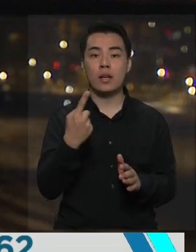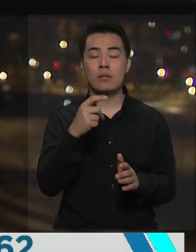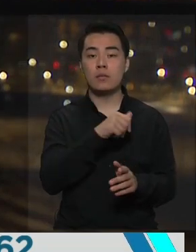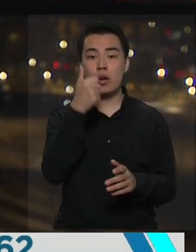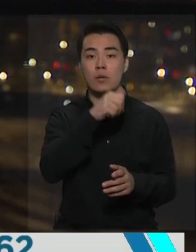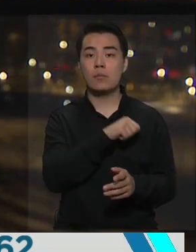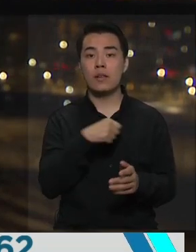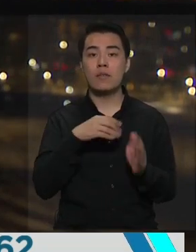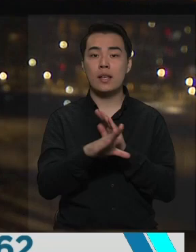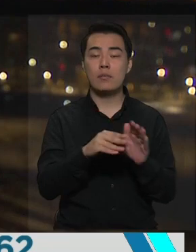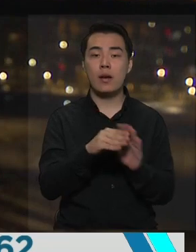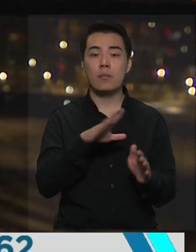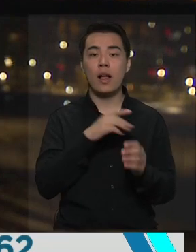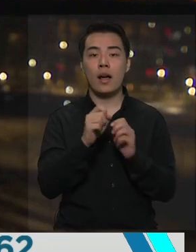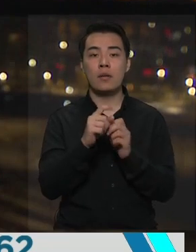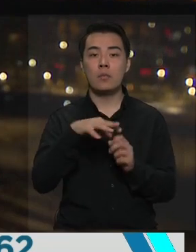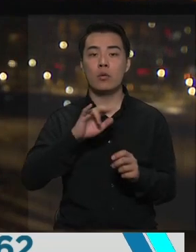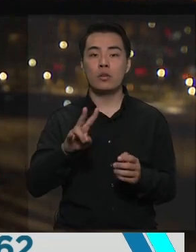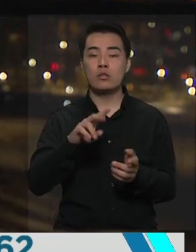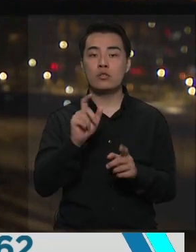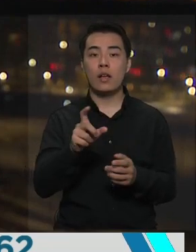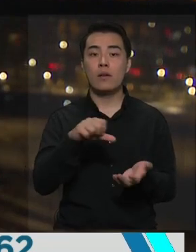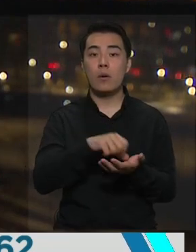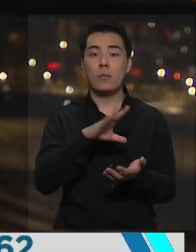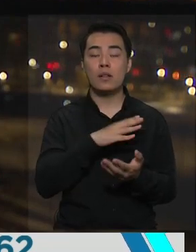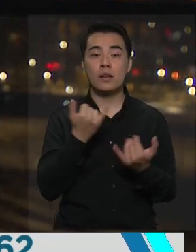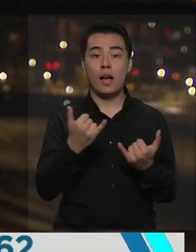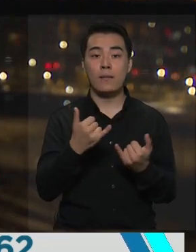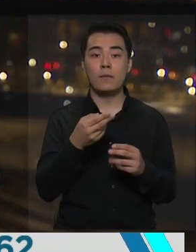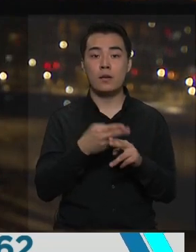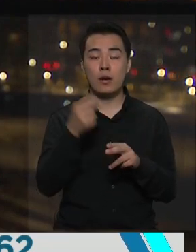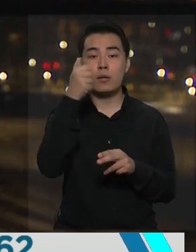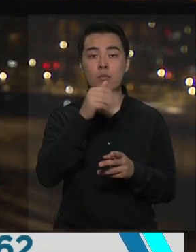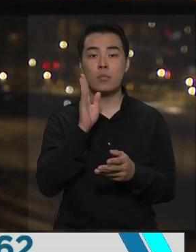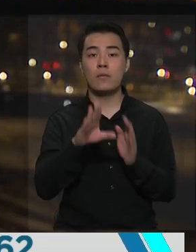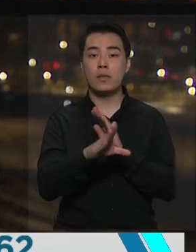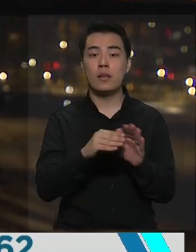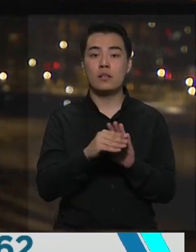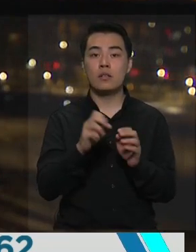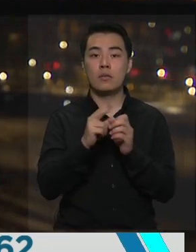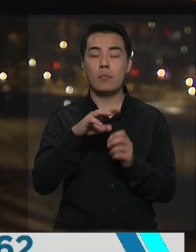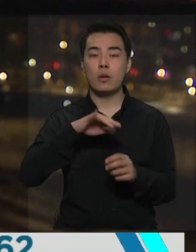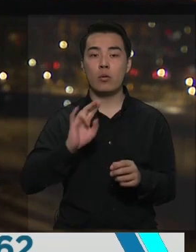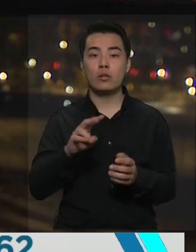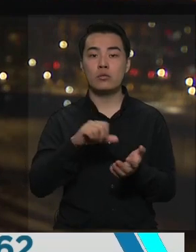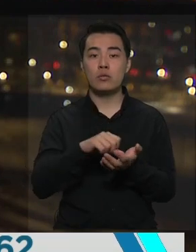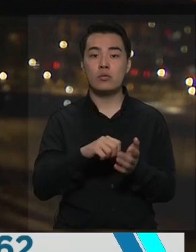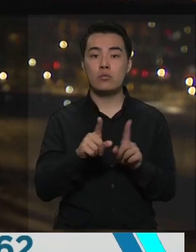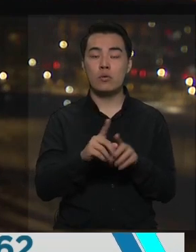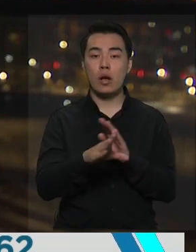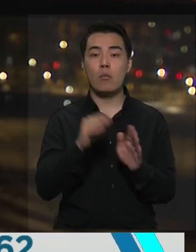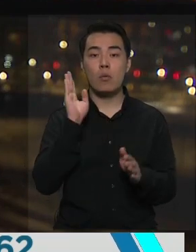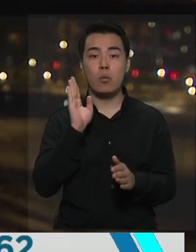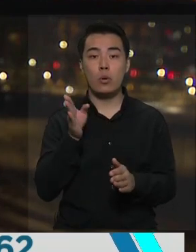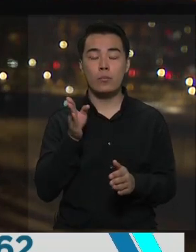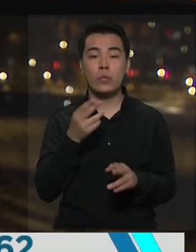Избирателей было порядка 11 миллионов человек а в нынешнем году потенциальных Избирателей 12 миллионов человек также